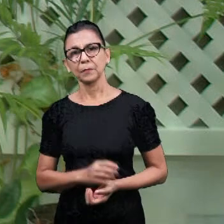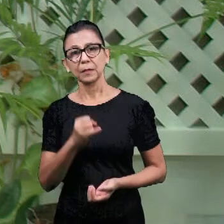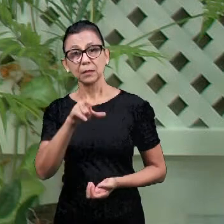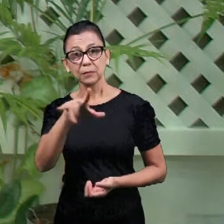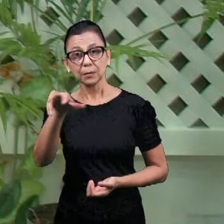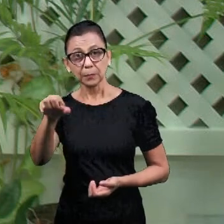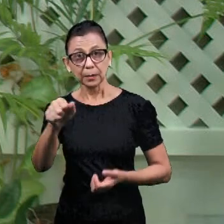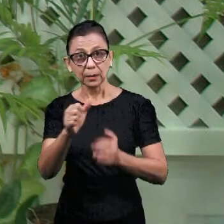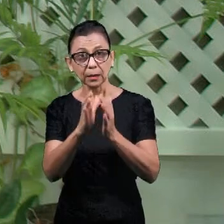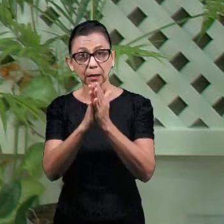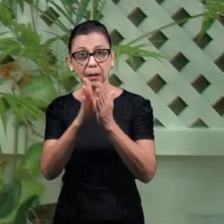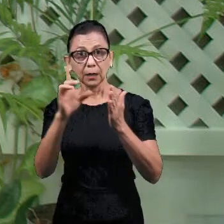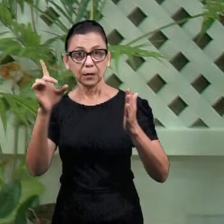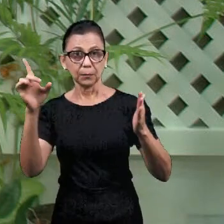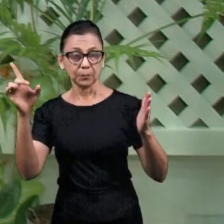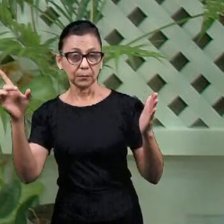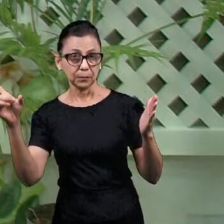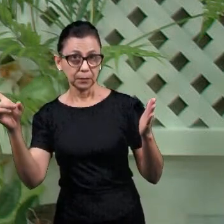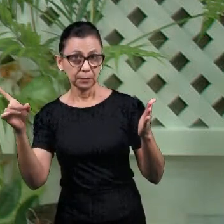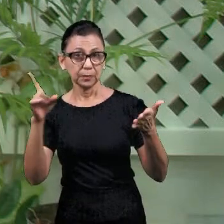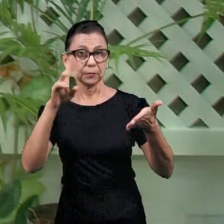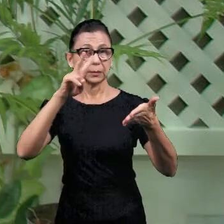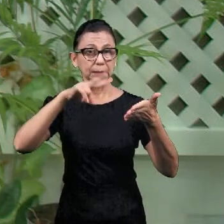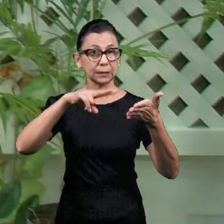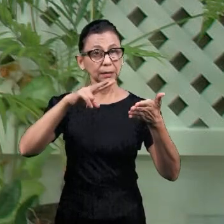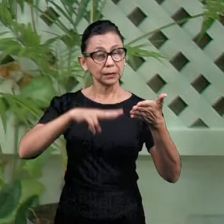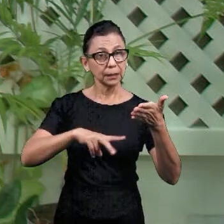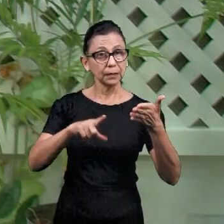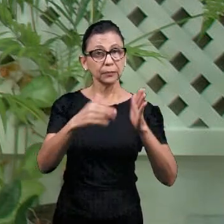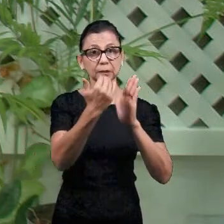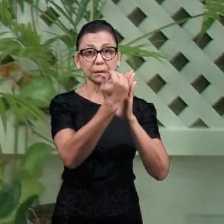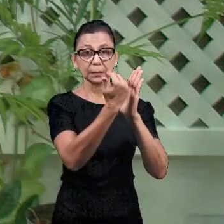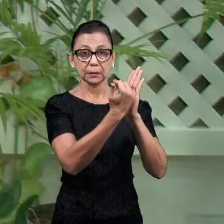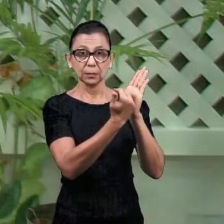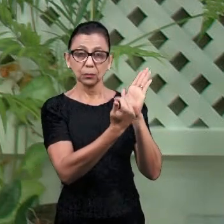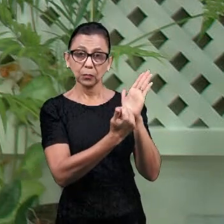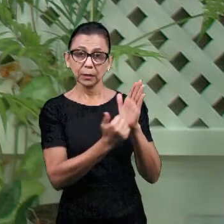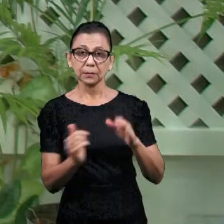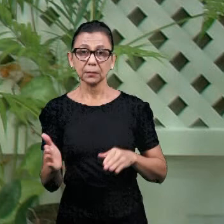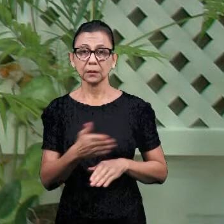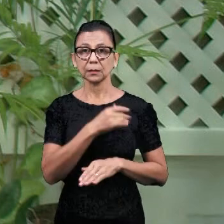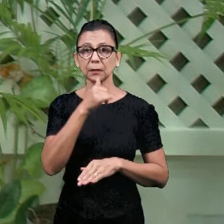réponses. Et elles ont une séquence. Quand on fait un concours aujourd'hui,